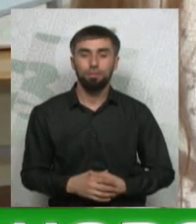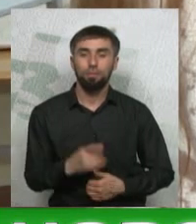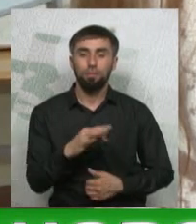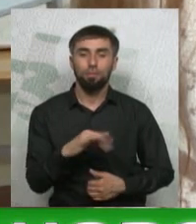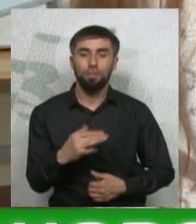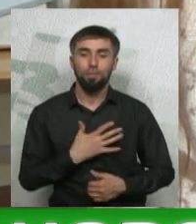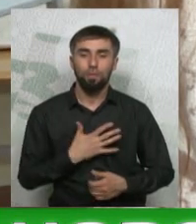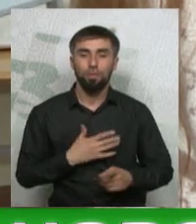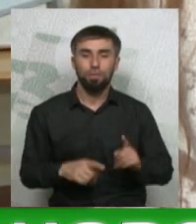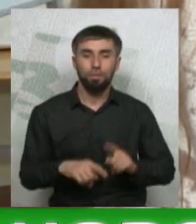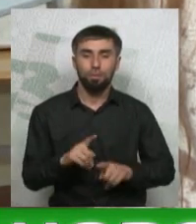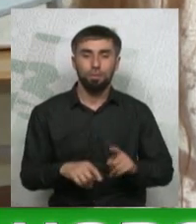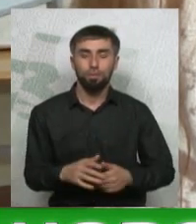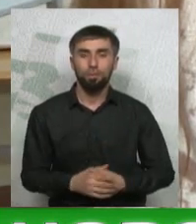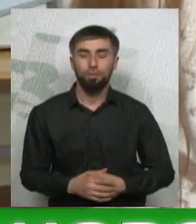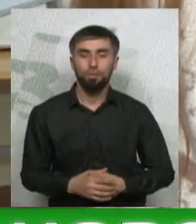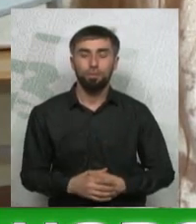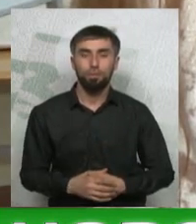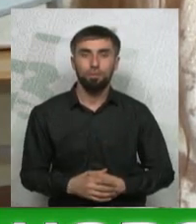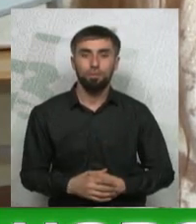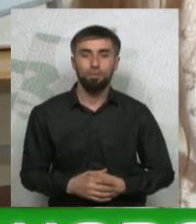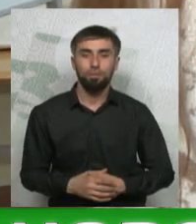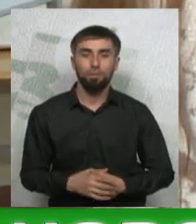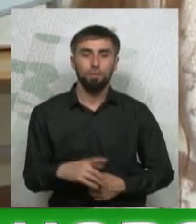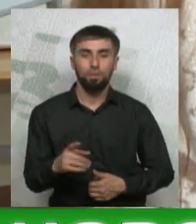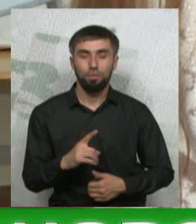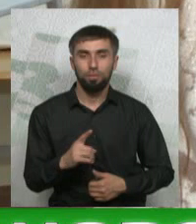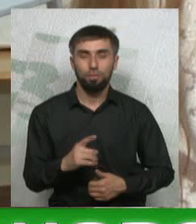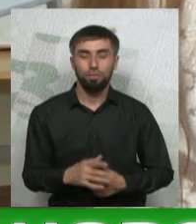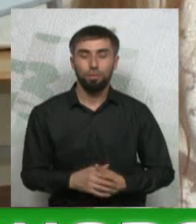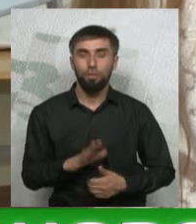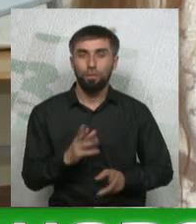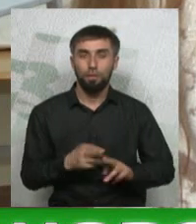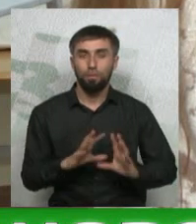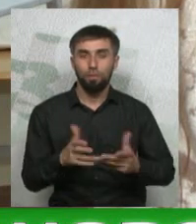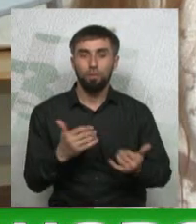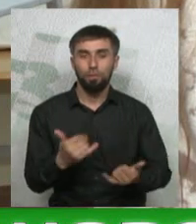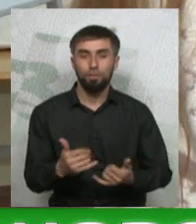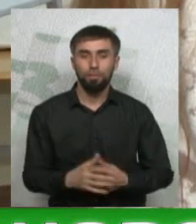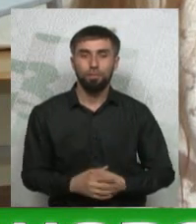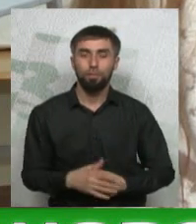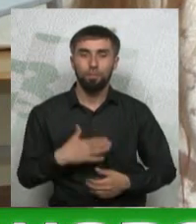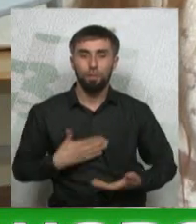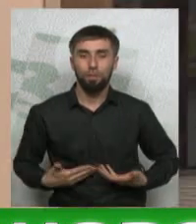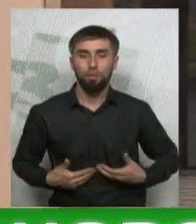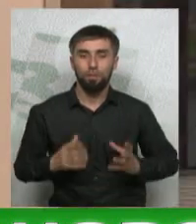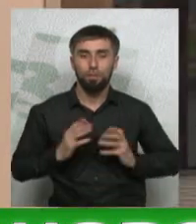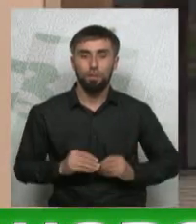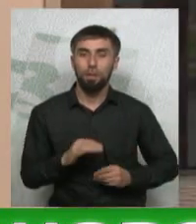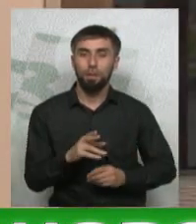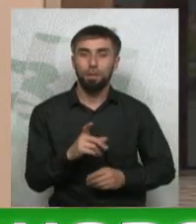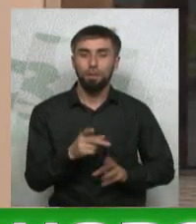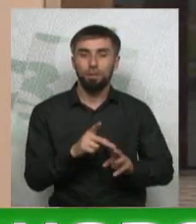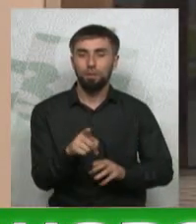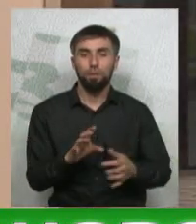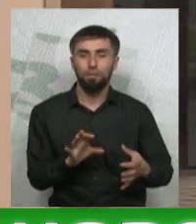что они мои родственники, что в этом мире сейчас мы живем спокойно. К эстафете